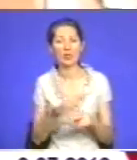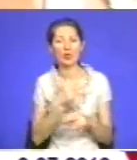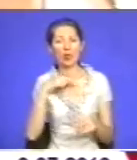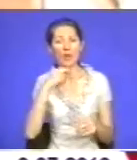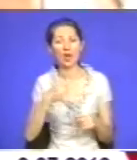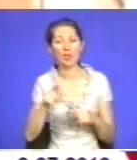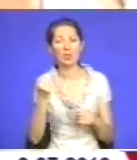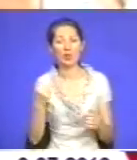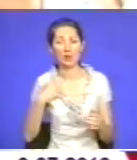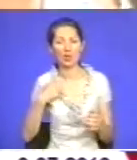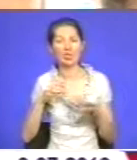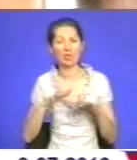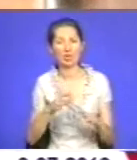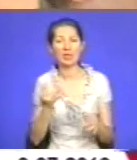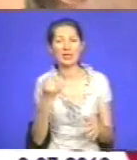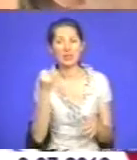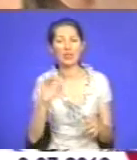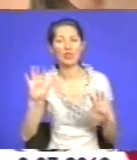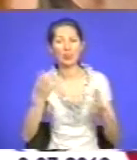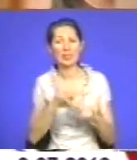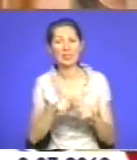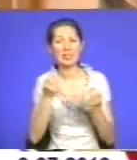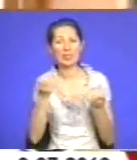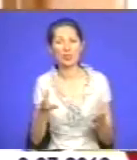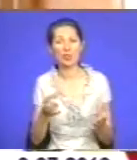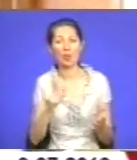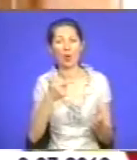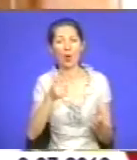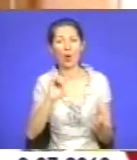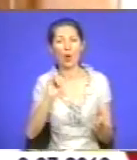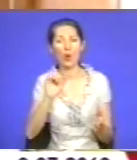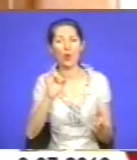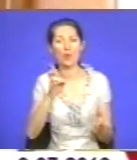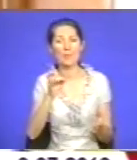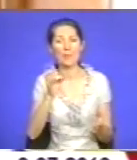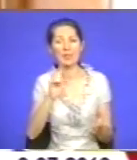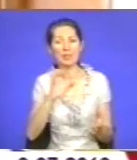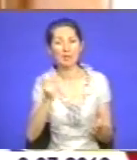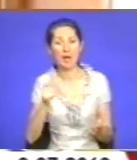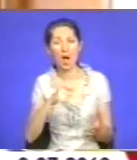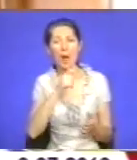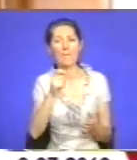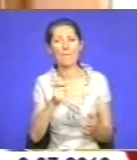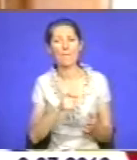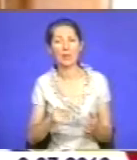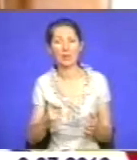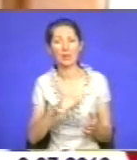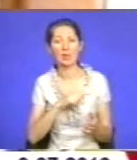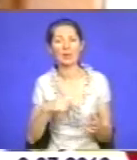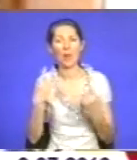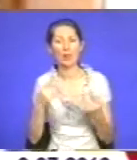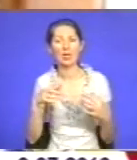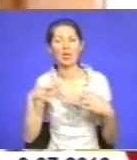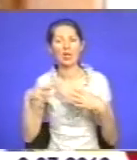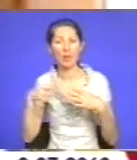Самі найцікавіші події, звичайно, це Гурбинська битва, найвеликий бій Української повстанської